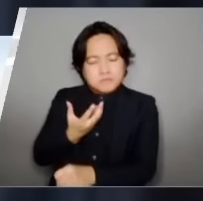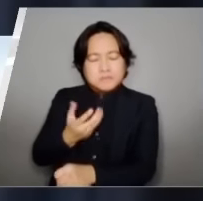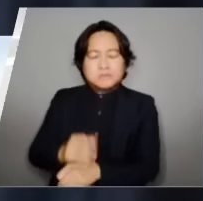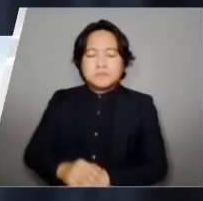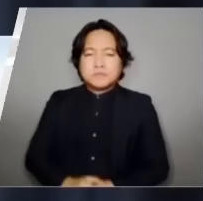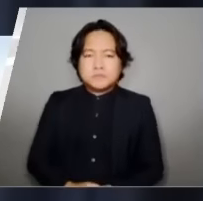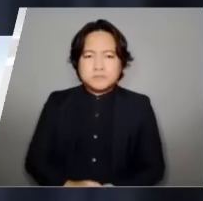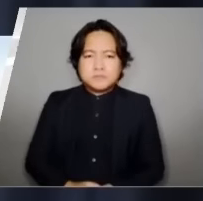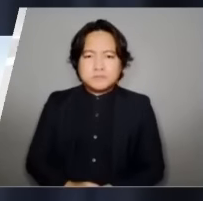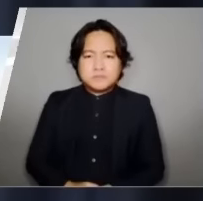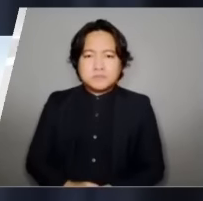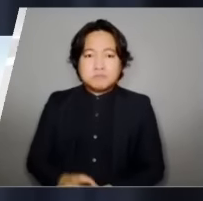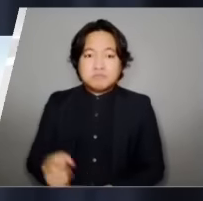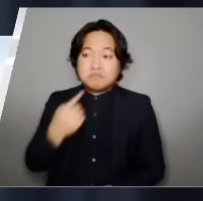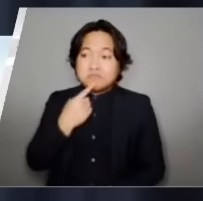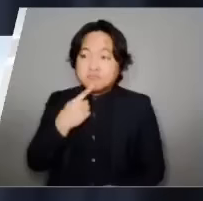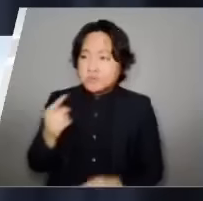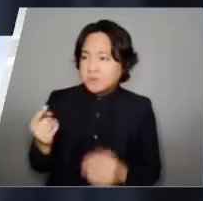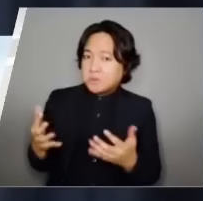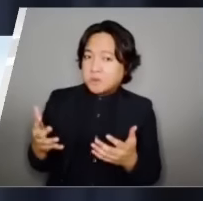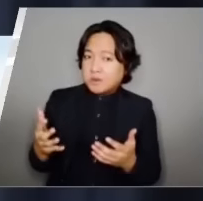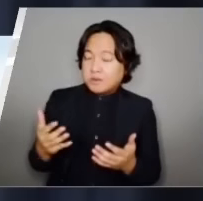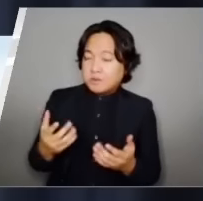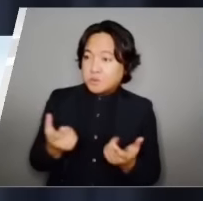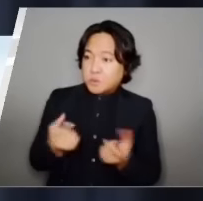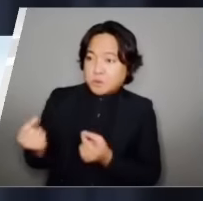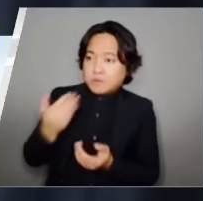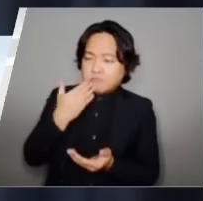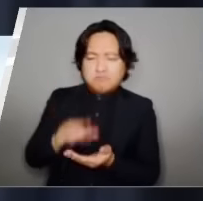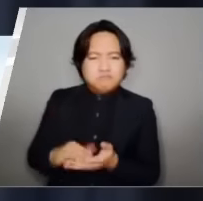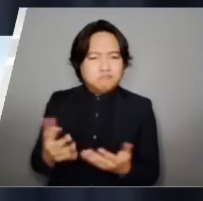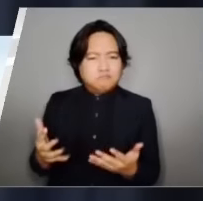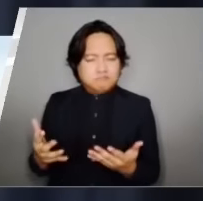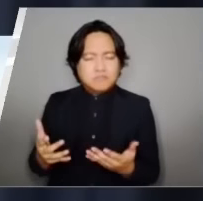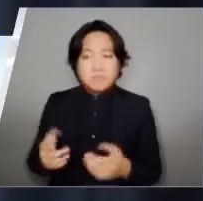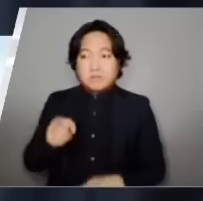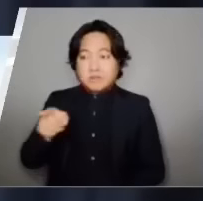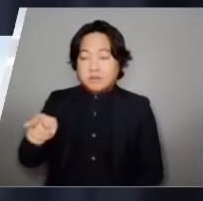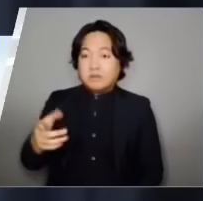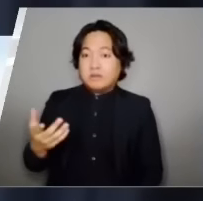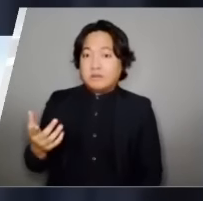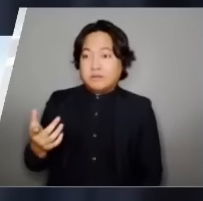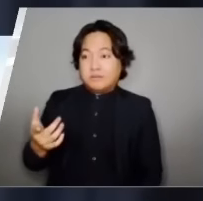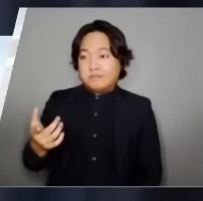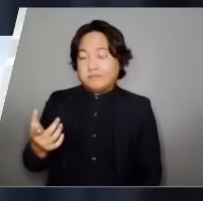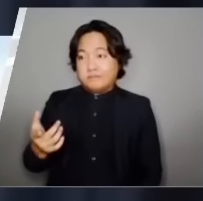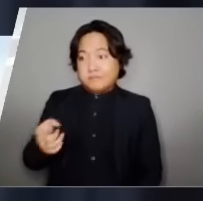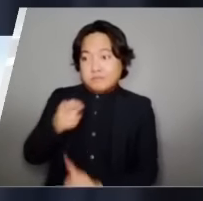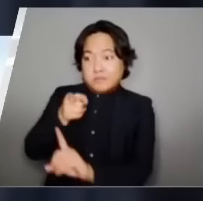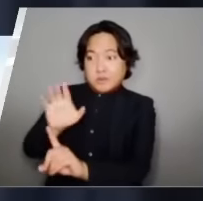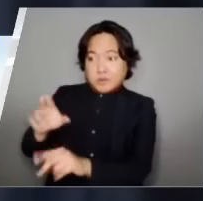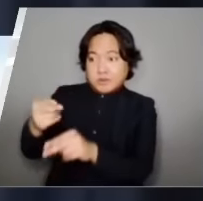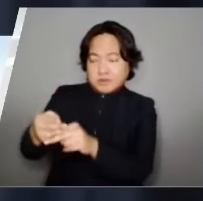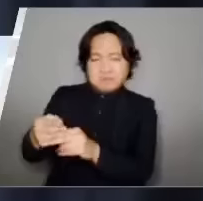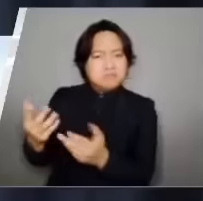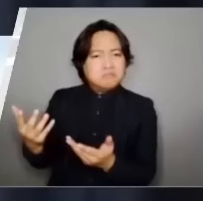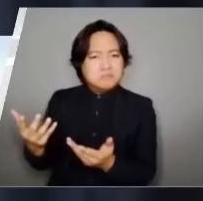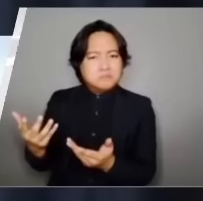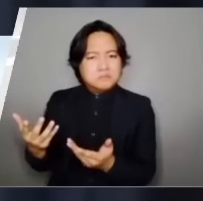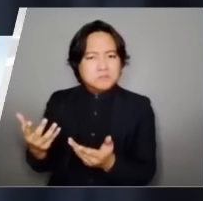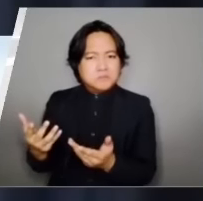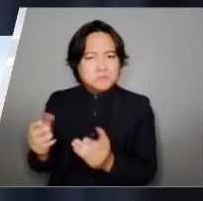wala siyang ginagawang masama. At hindi siya yung chief PNP na tinutukoy. Dahil nga, kinawalang bisa naman din ng